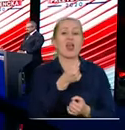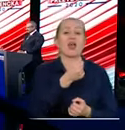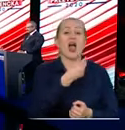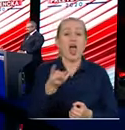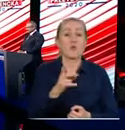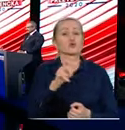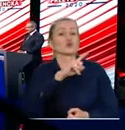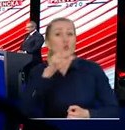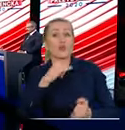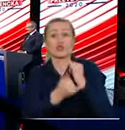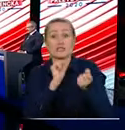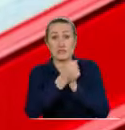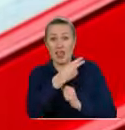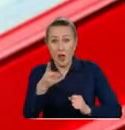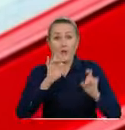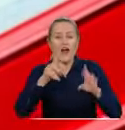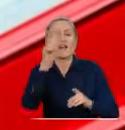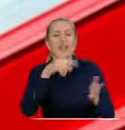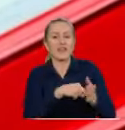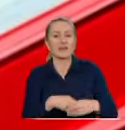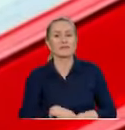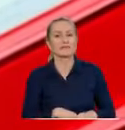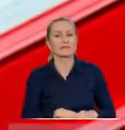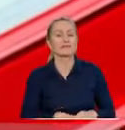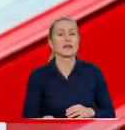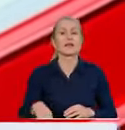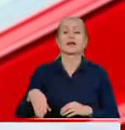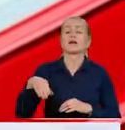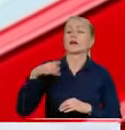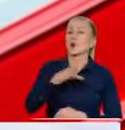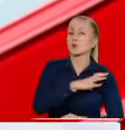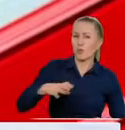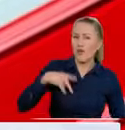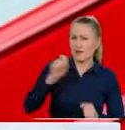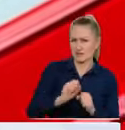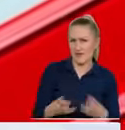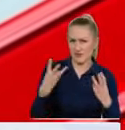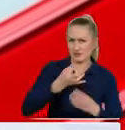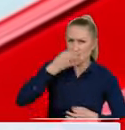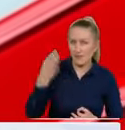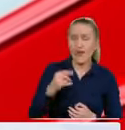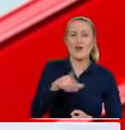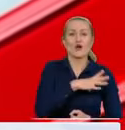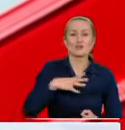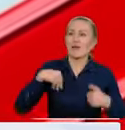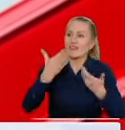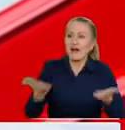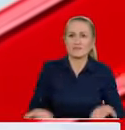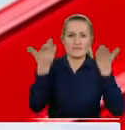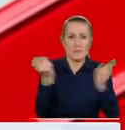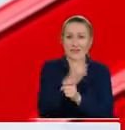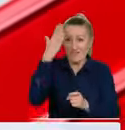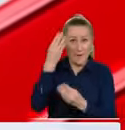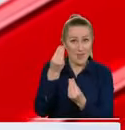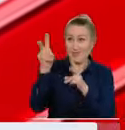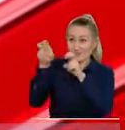jeśli tak, to kiedy? Bardzo proszę. Gospodarka to jest najważniejsze pytanie, bo to gospodarka utrzymuje państwo. Warto o tym wiedzieć, że pieniądze nie pochodzą z banku, tylko